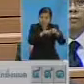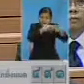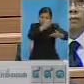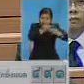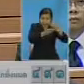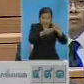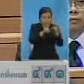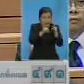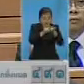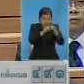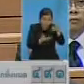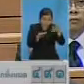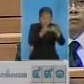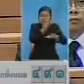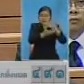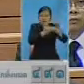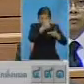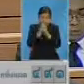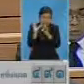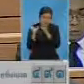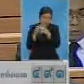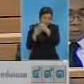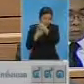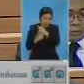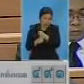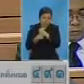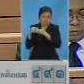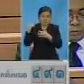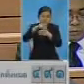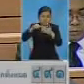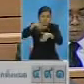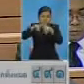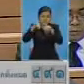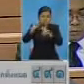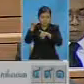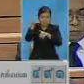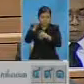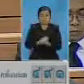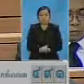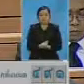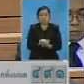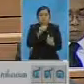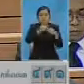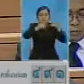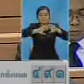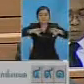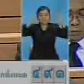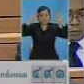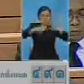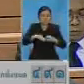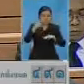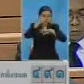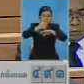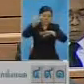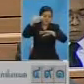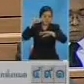ๆขยับขึ้นทีละขั้นจนถึงจะมาลงเลือกตั้งใหม่ช่วงที่รัฐบาลยิ่งลักษณ์มาเป็นรัฐบ